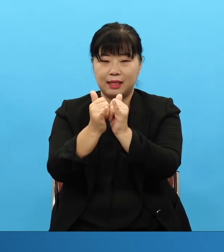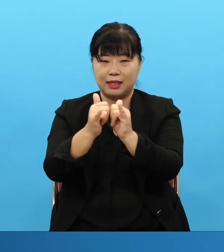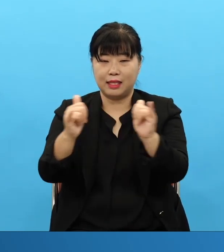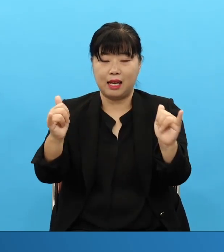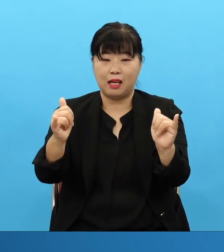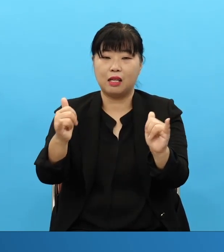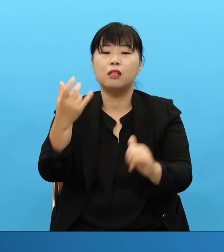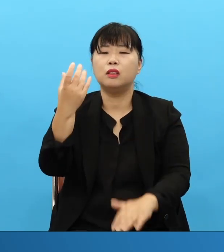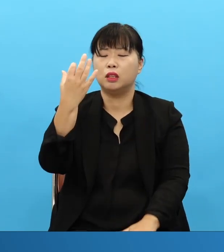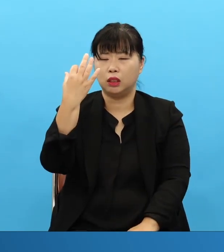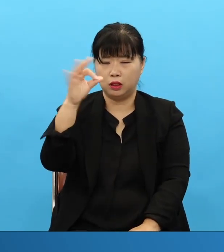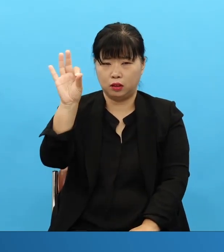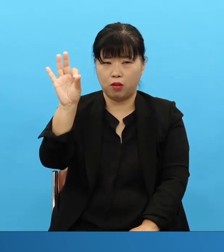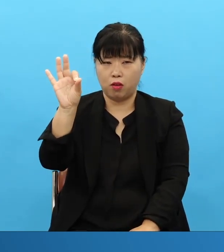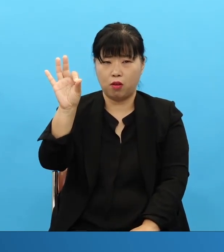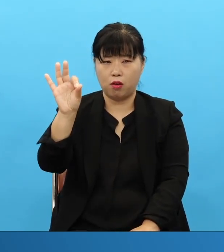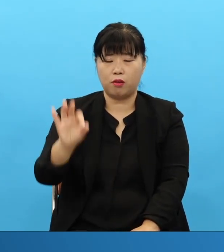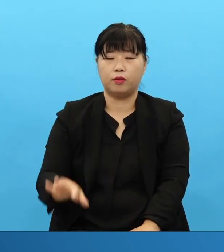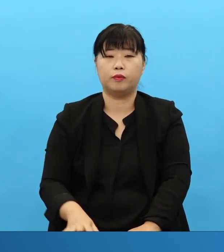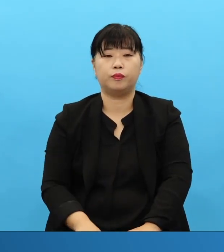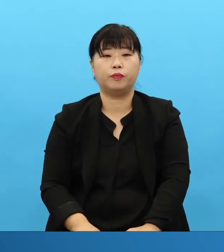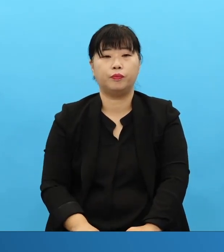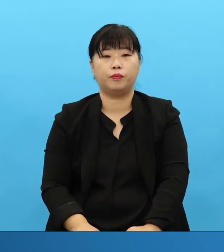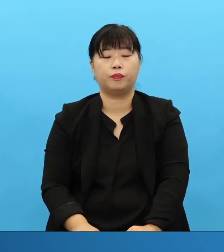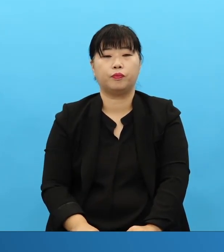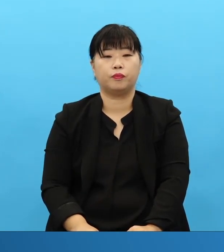of God. 요 시작이